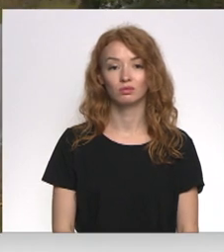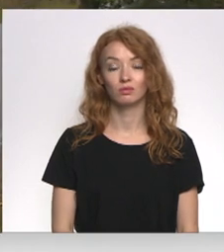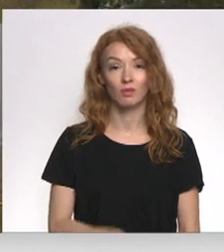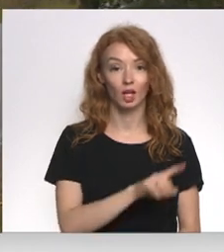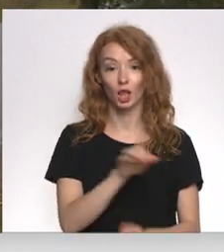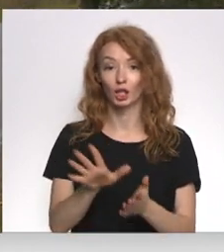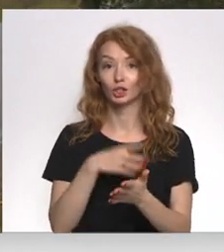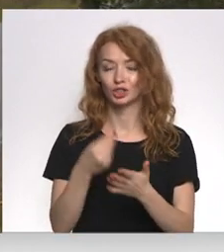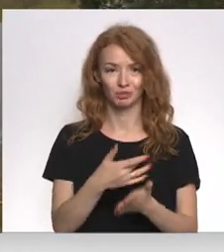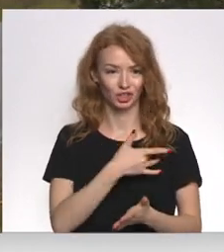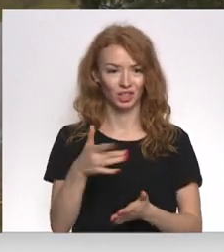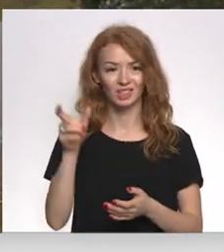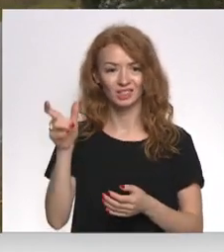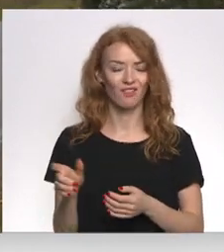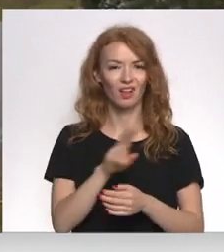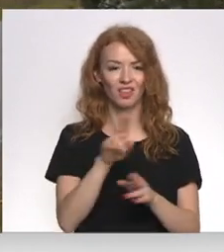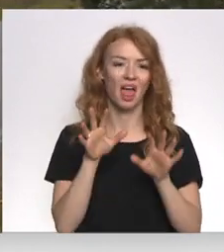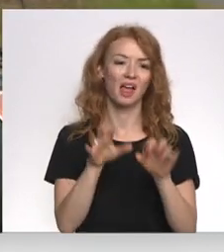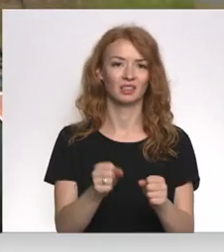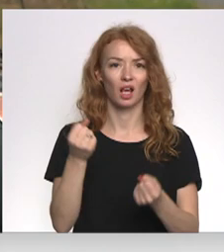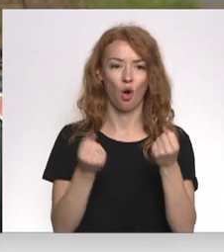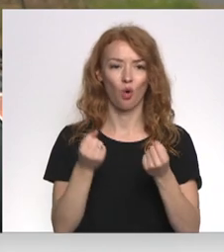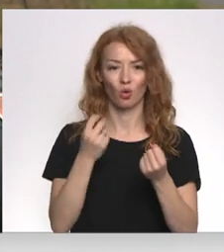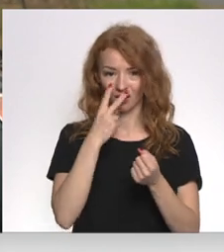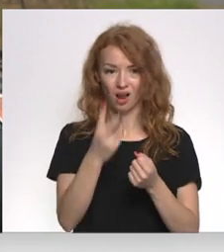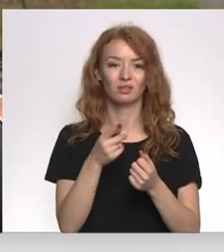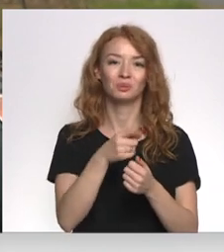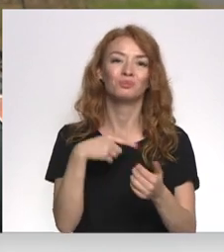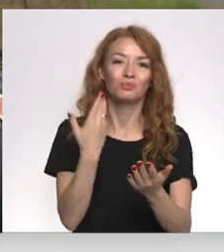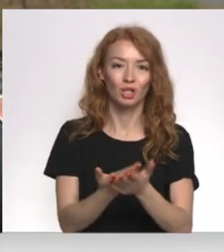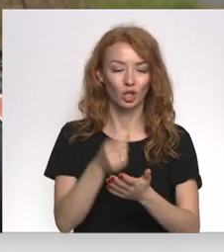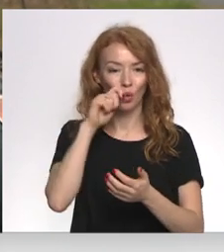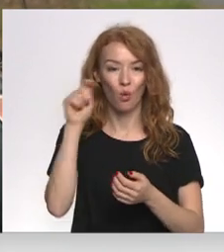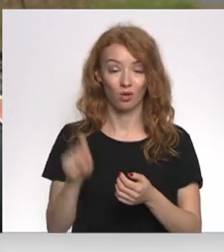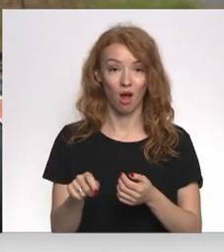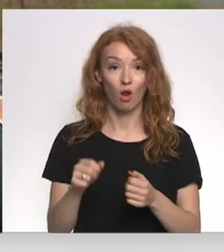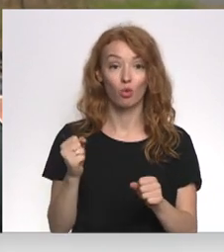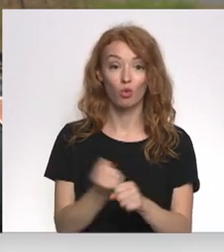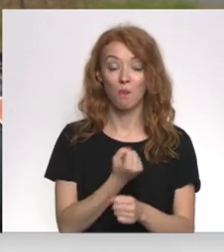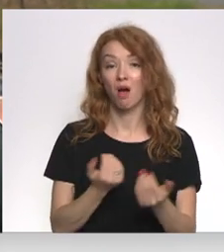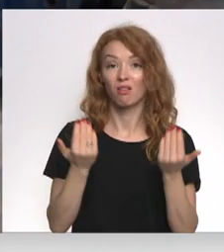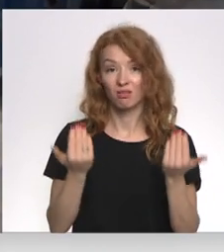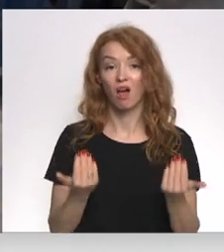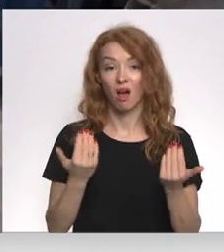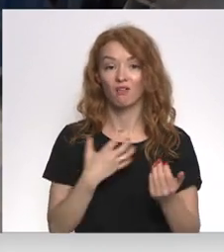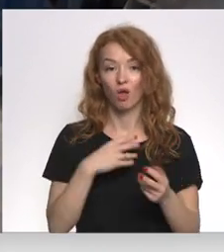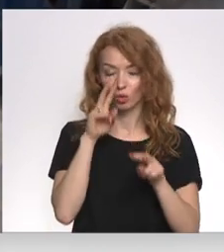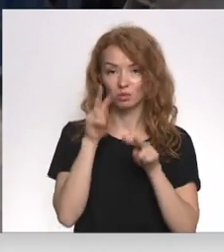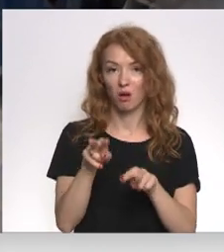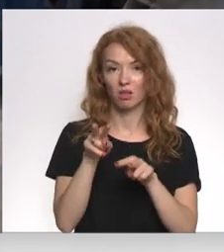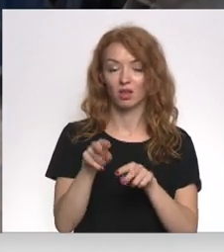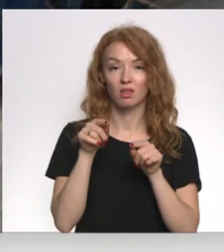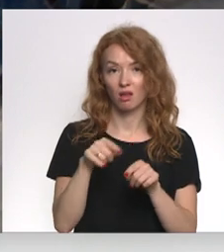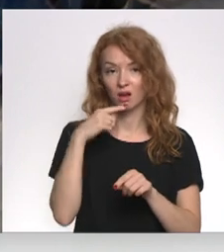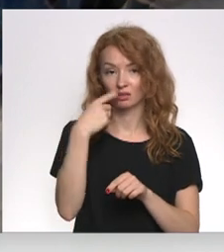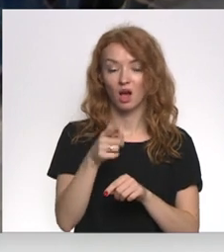Līdz šim šķita, ka cilvēki neaiztiks automašīnas, redzot, ka tās paredzētas Ukrainai. Taču nu tās būs jāuzmana, saka